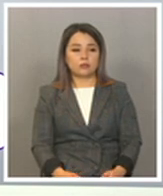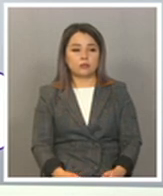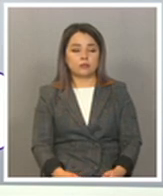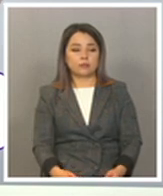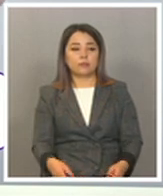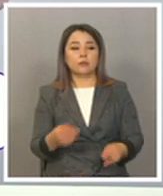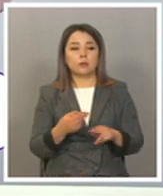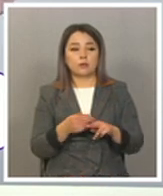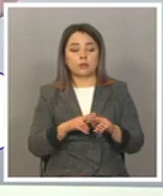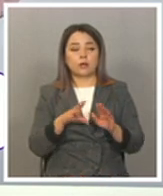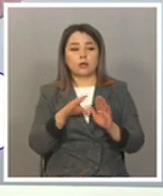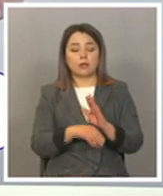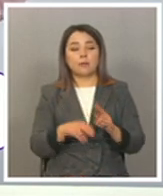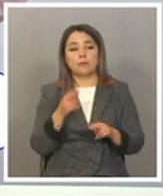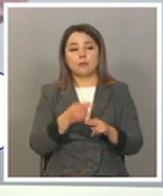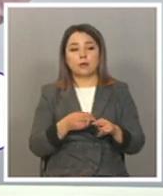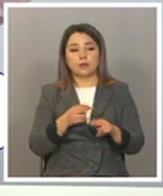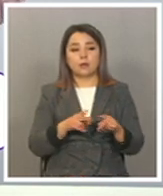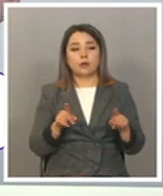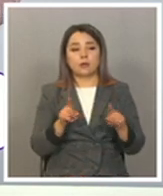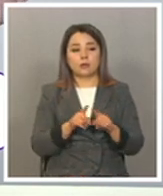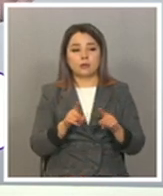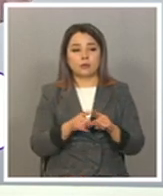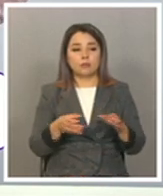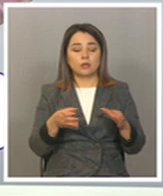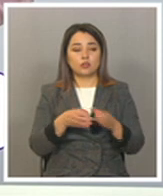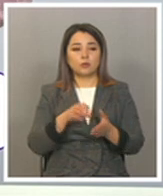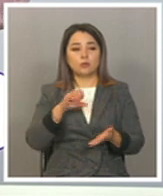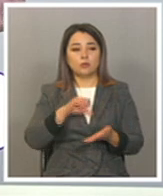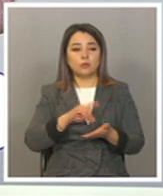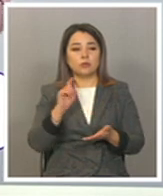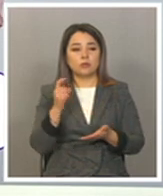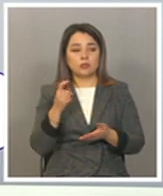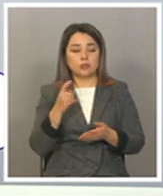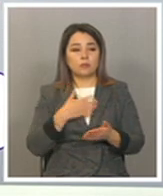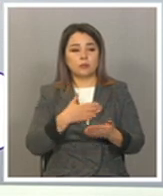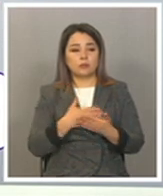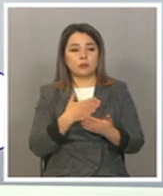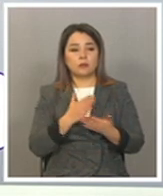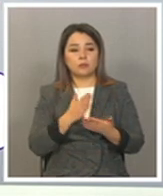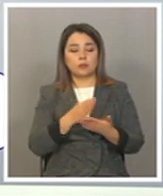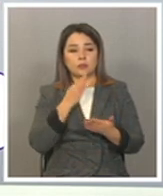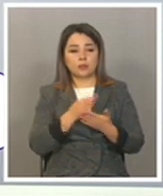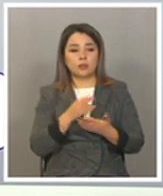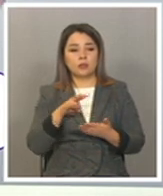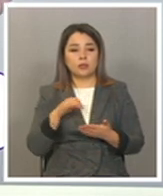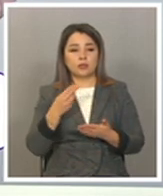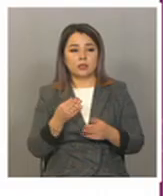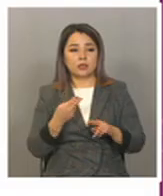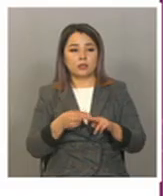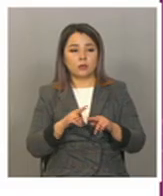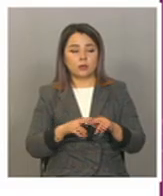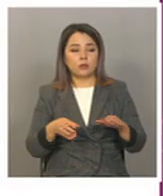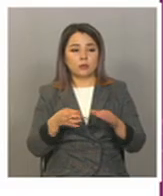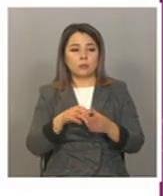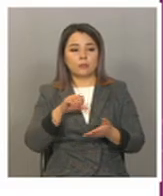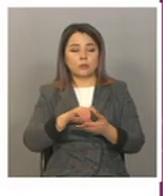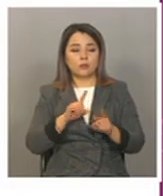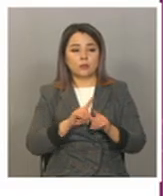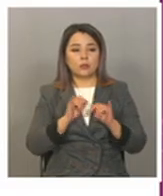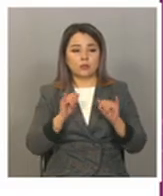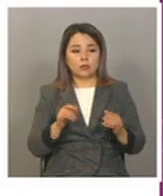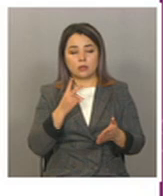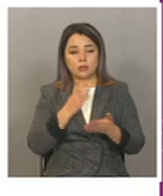Сонымен қатар, металдардың белсенділігі, яғни химиялық белсенділігі топ бойынша литийден цезийге қарай артады. Яғни,